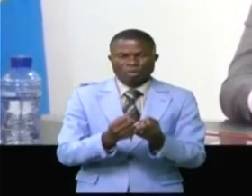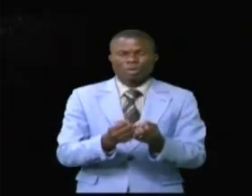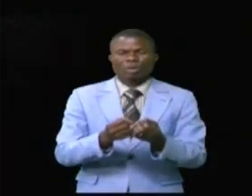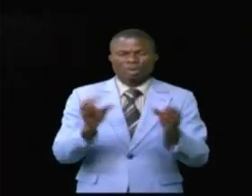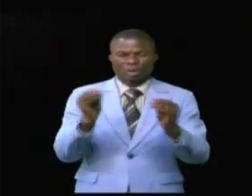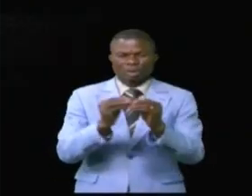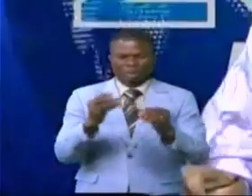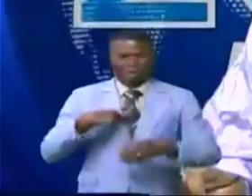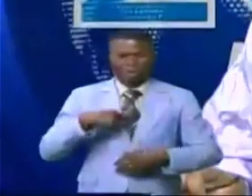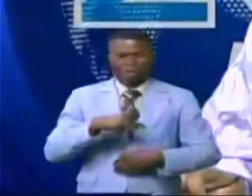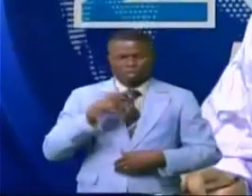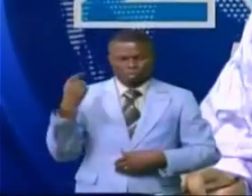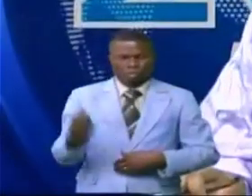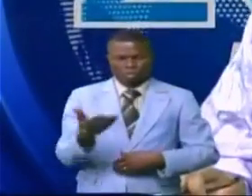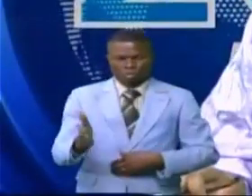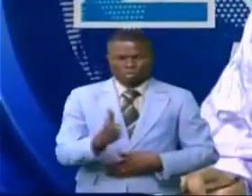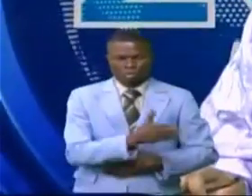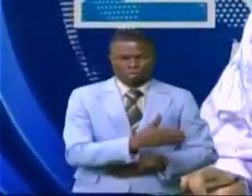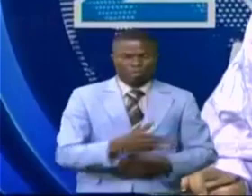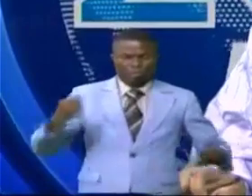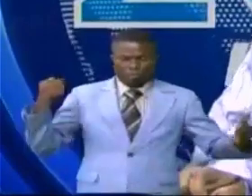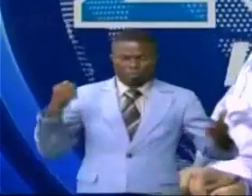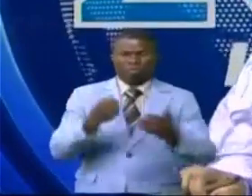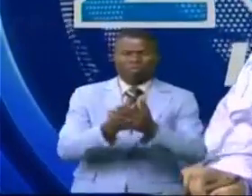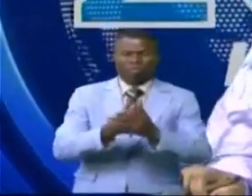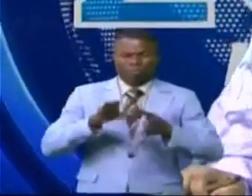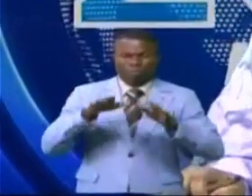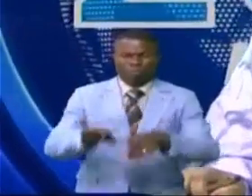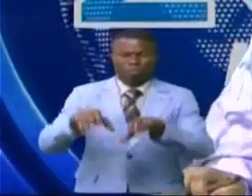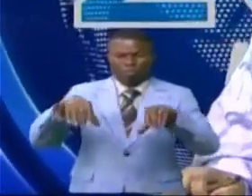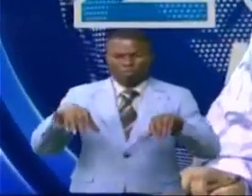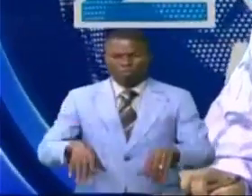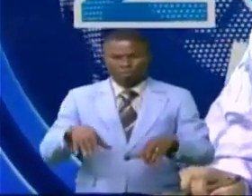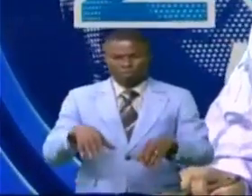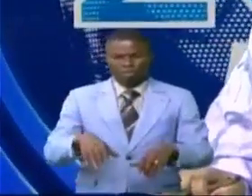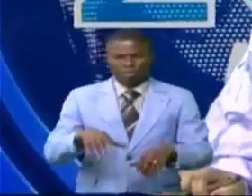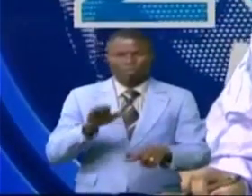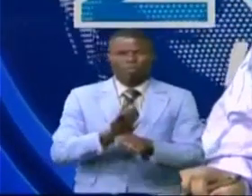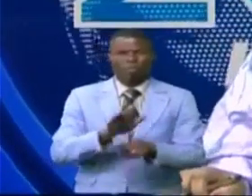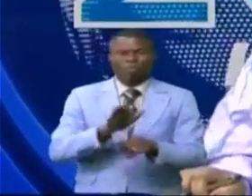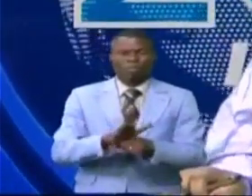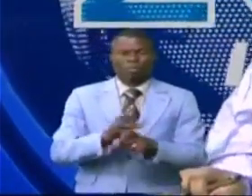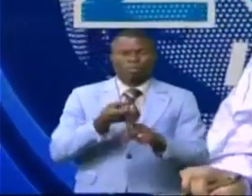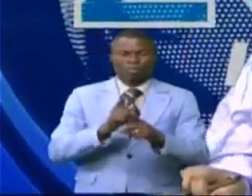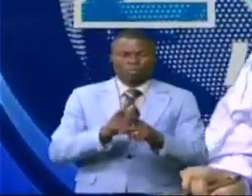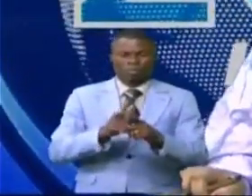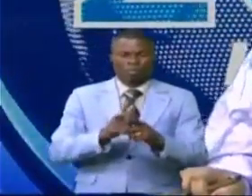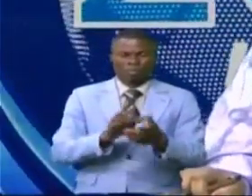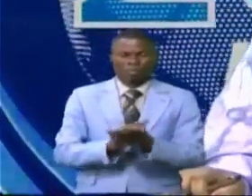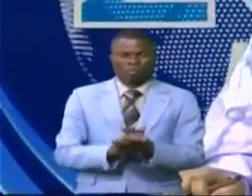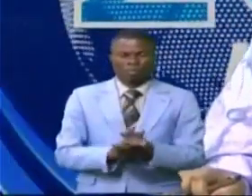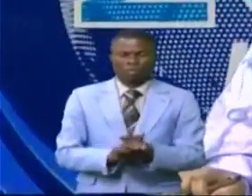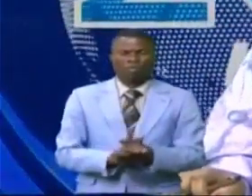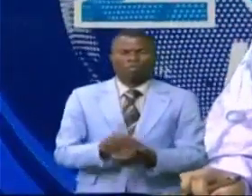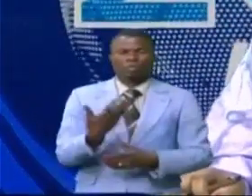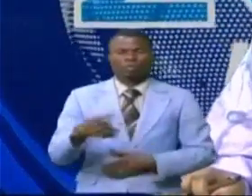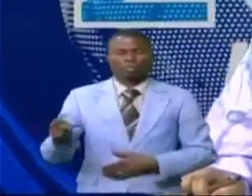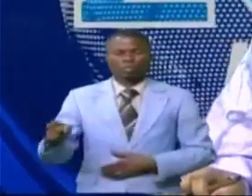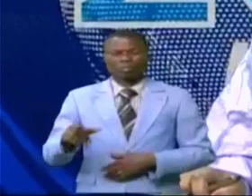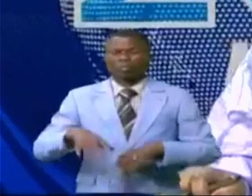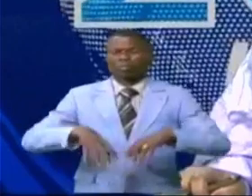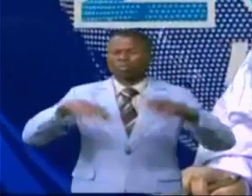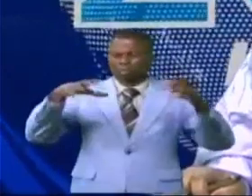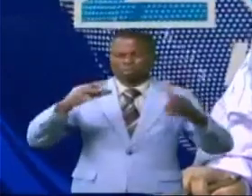réunis. Les accidents sur le fleuve Congo causés pour la plupart par des embarcations de fortune, c'en est trop. Il